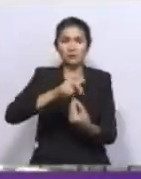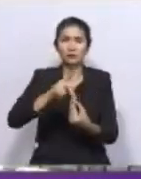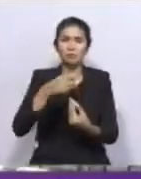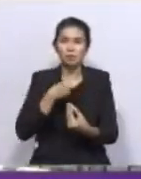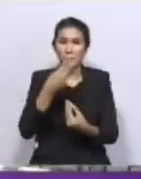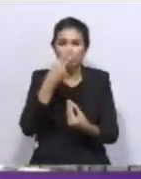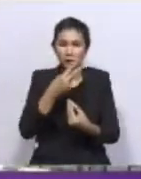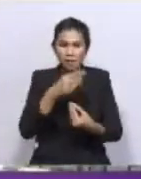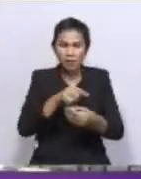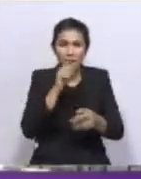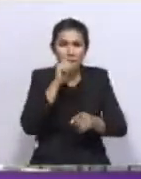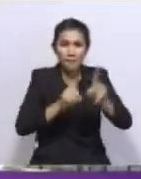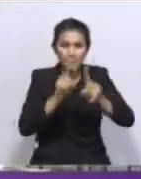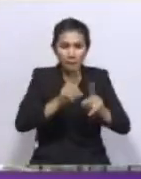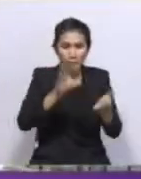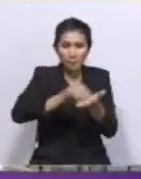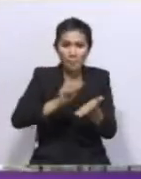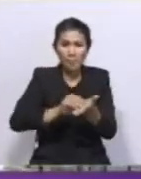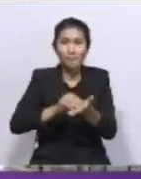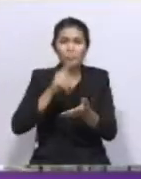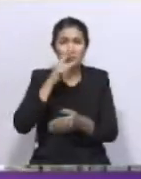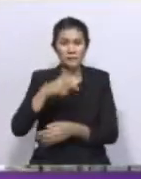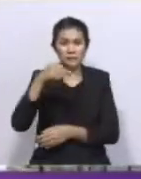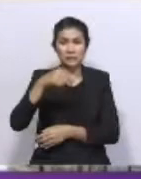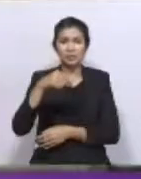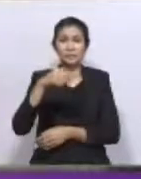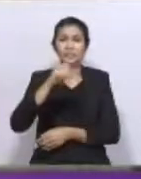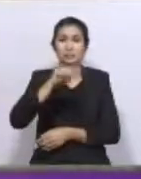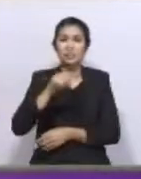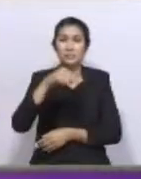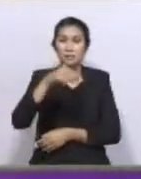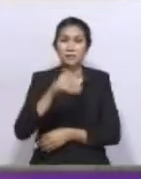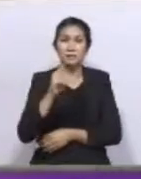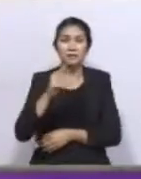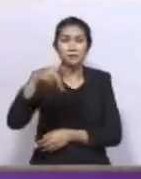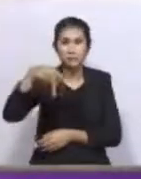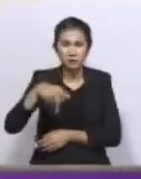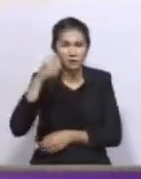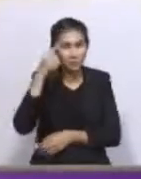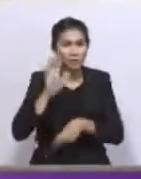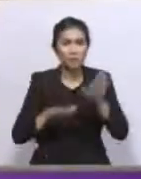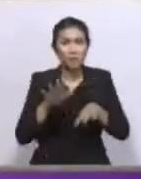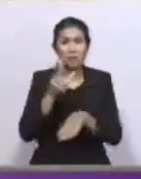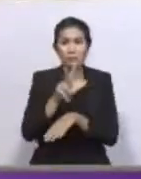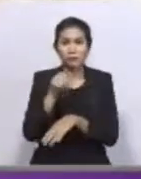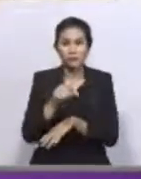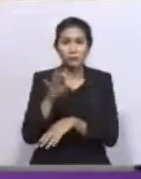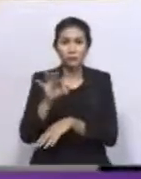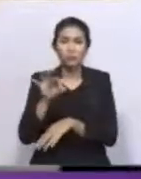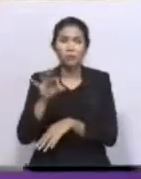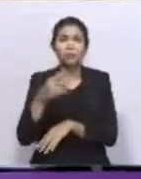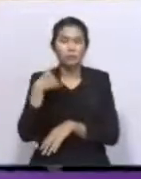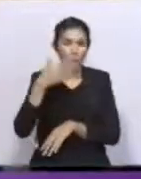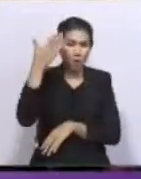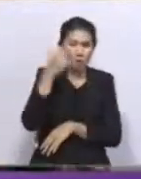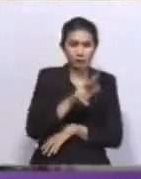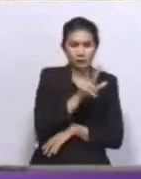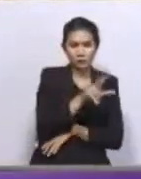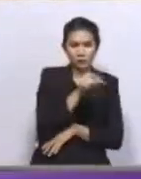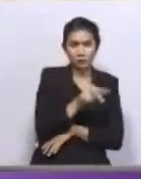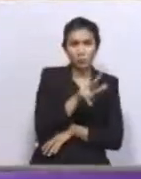ท้อนผ่านตัวเลขที่เป็นสากลอย่าง GDP ที่ขยายตัวได้ถึง 3.9 เพิ่มขึ้นจาก 3.3 ใน